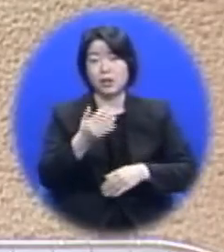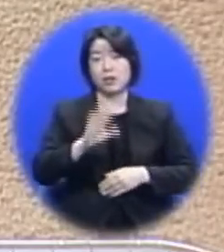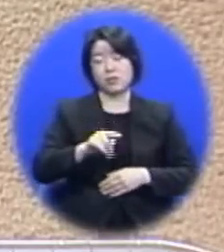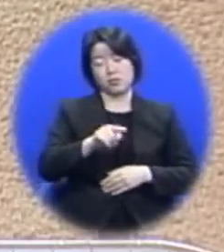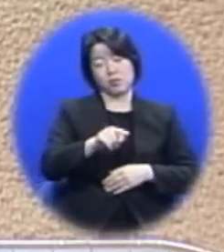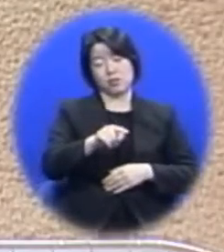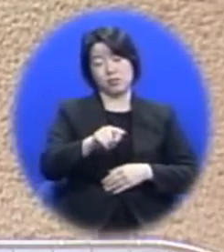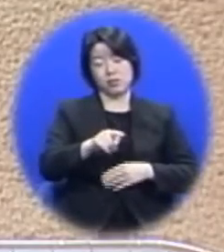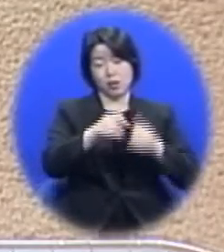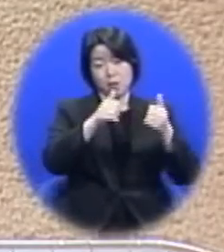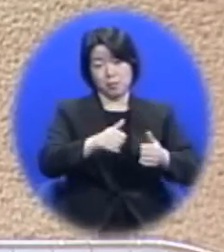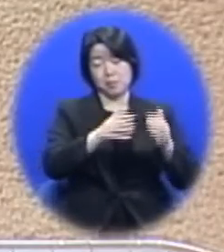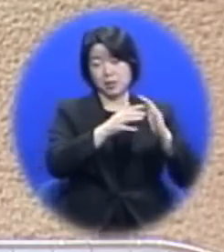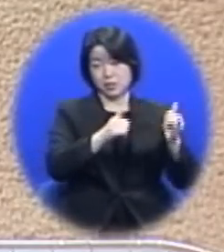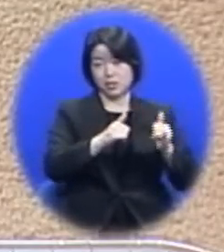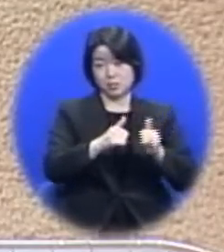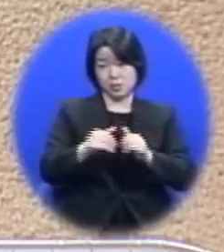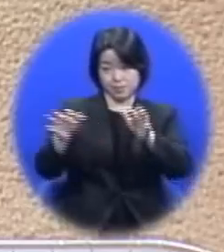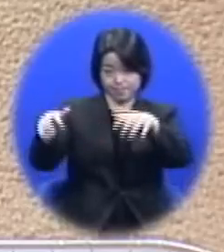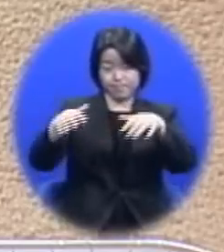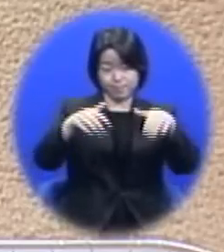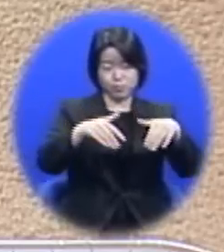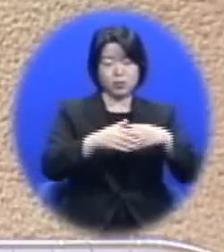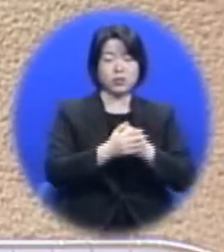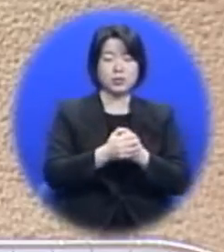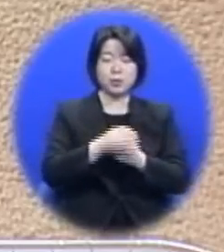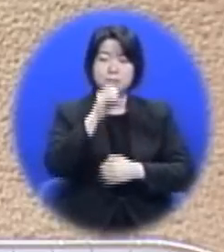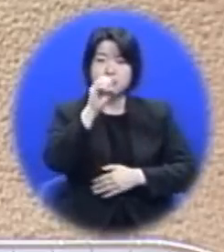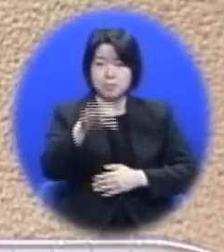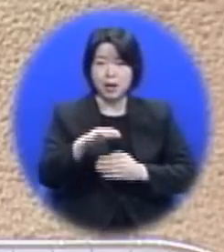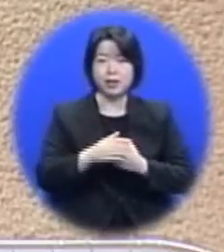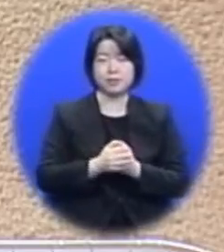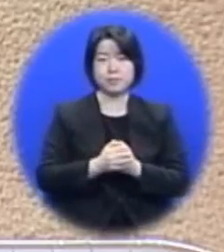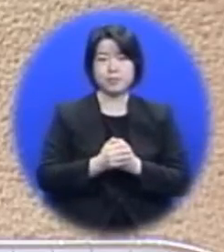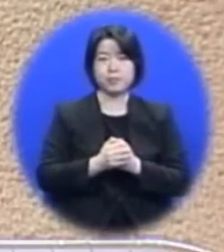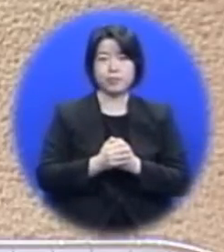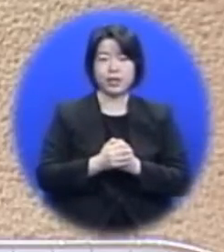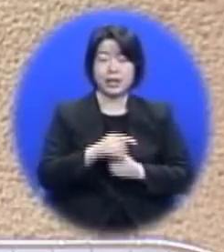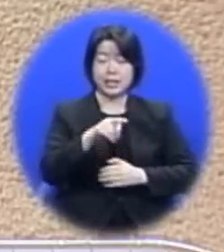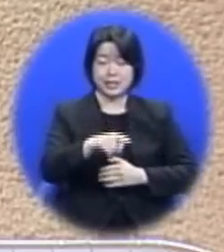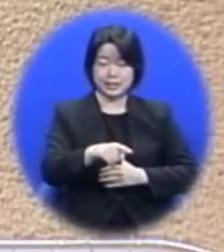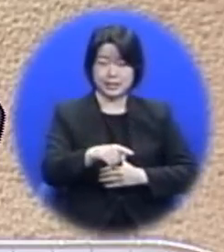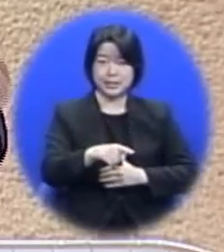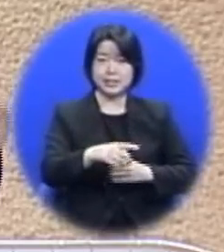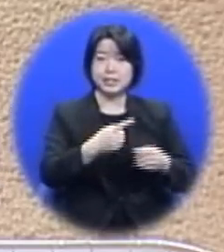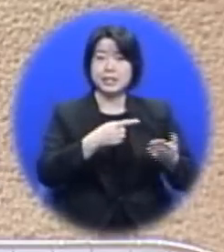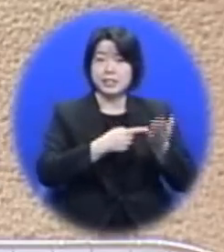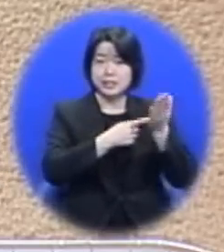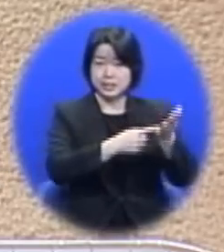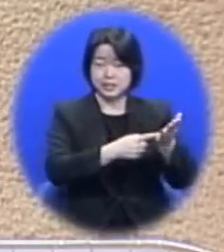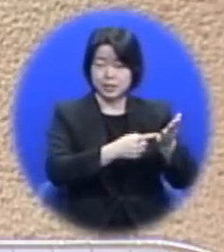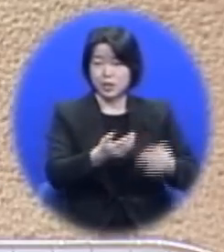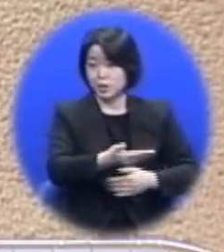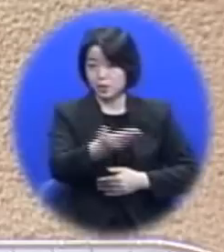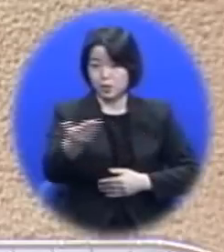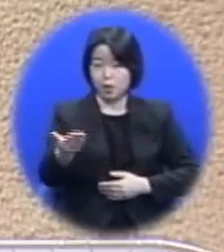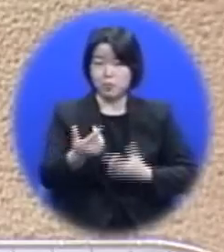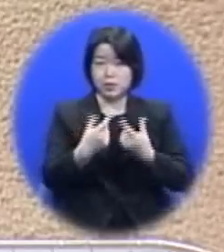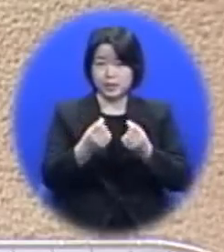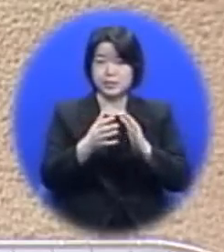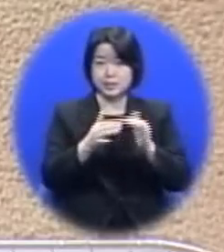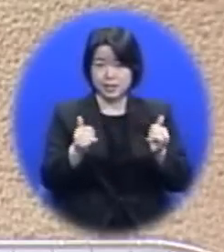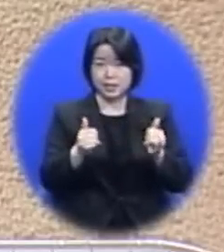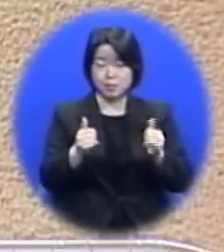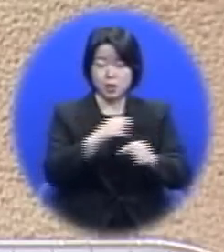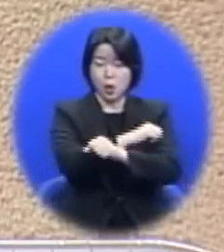소송 당사자들을 불러서 말했답니다. 이 소송 당신들과 같은 분들은 화해가